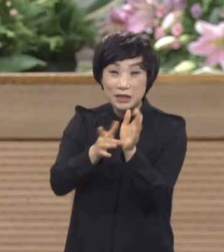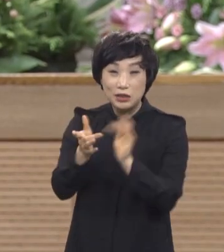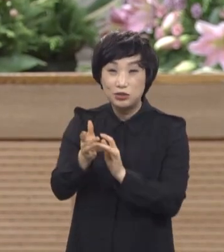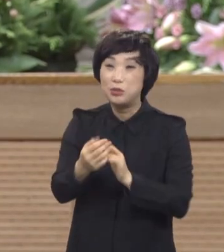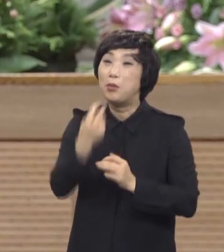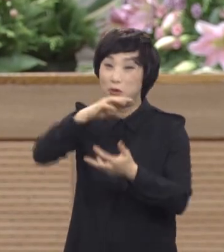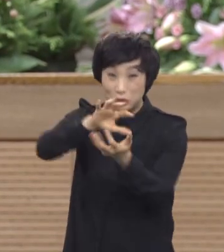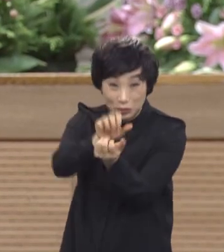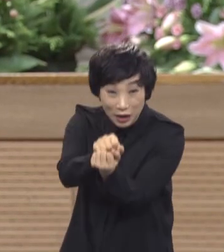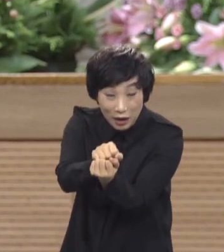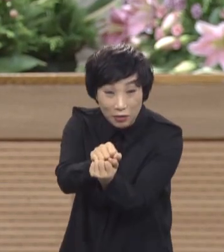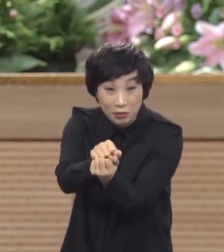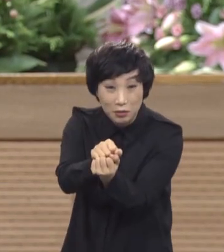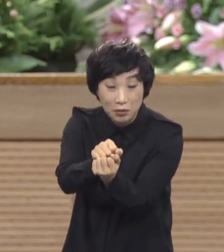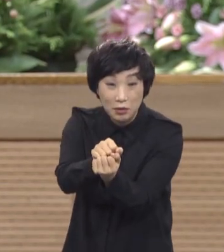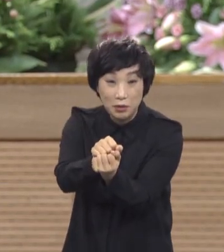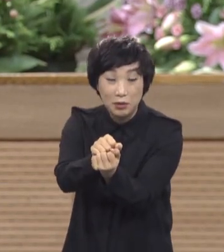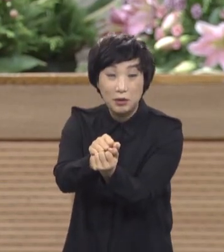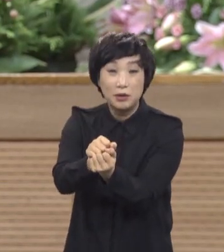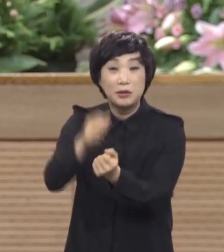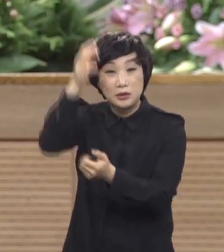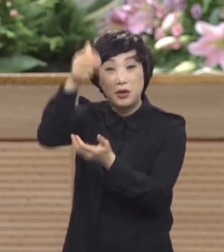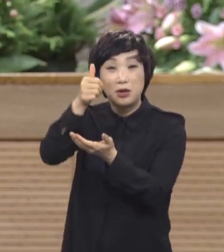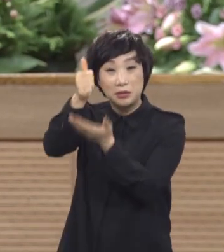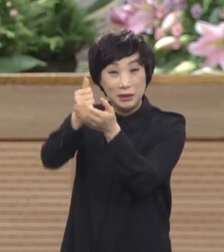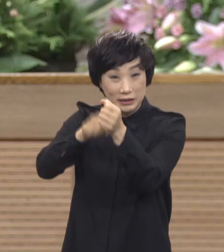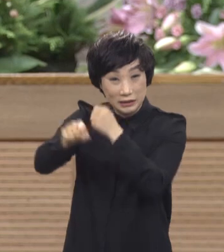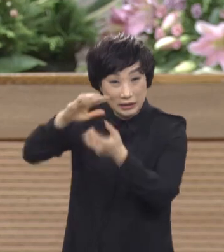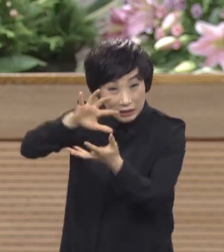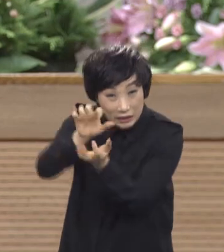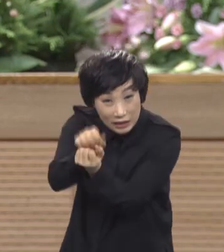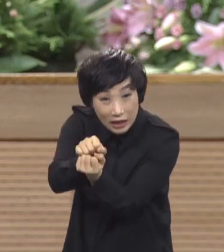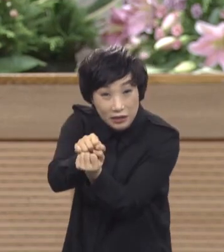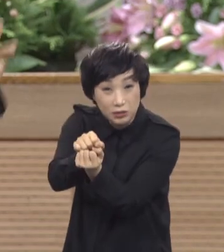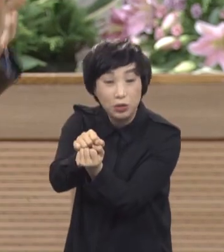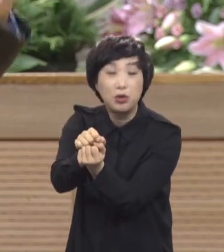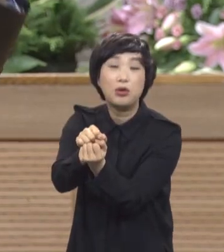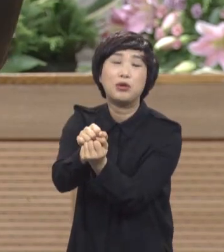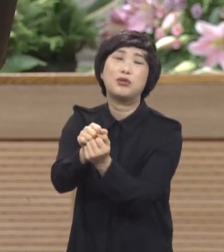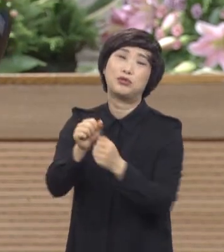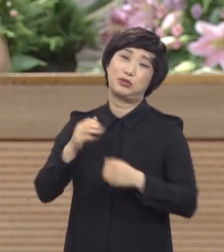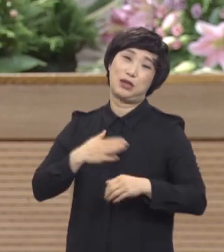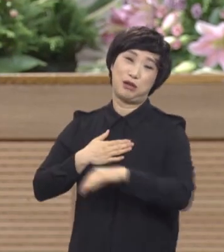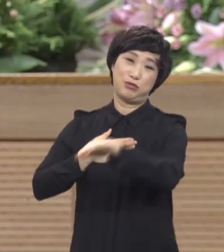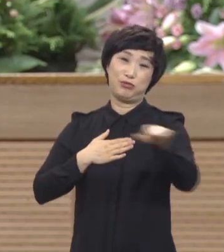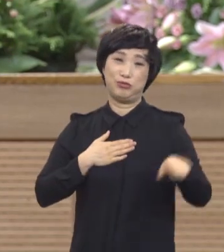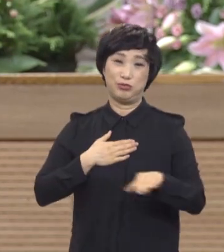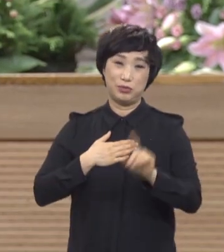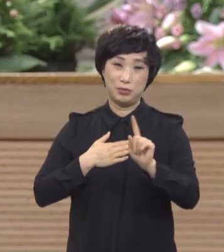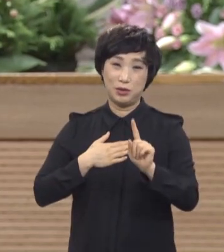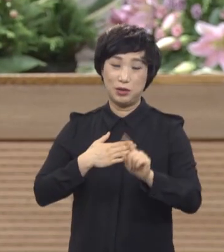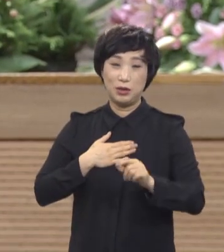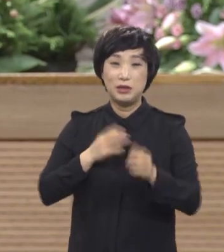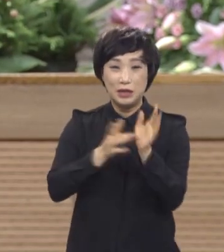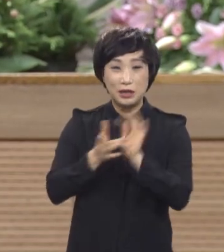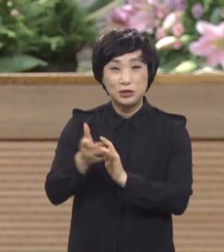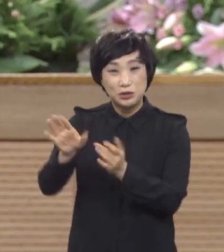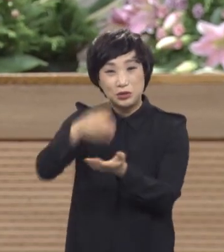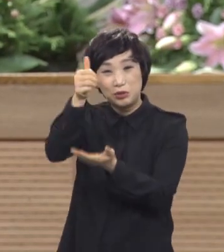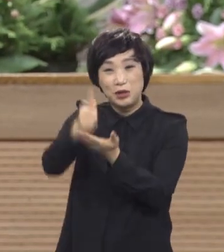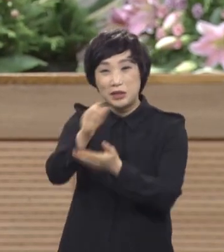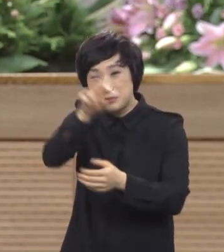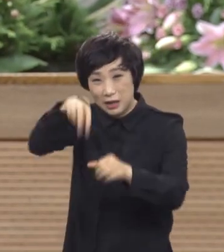목숨을 다하고 성령이 뜻을 다하여 우리를 어떻든 예수의